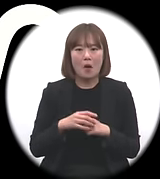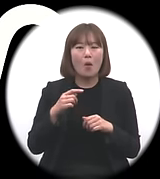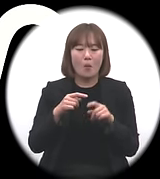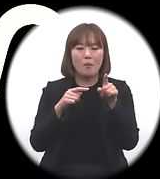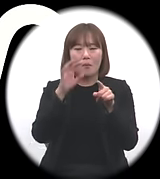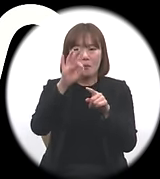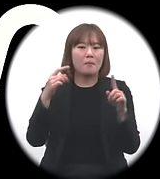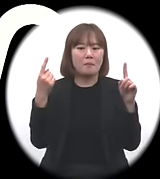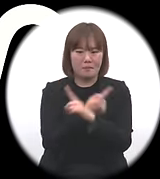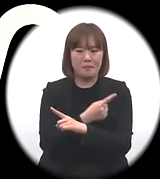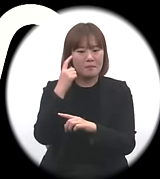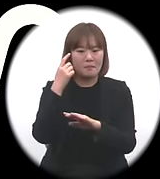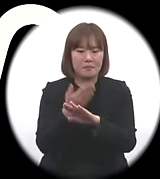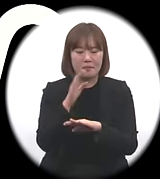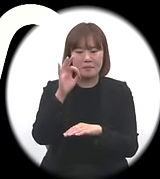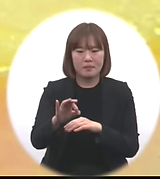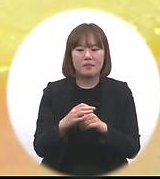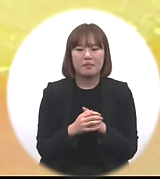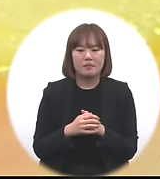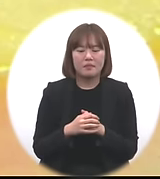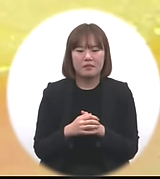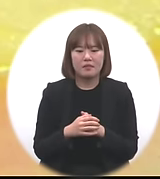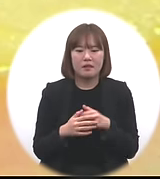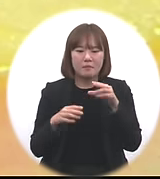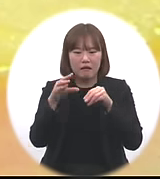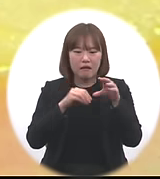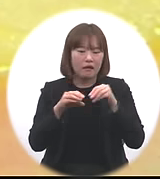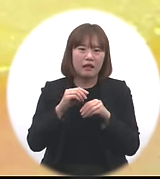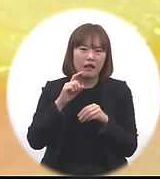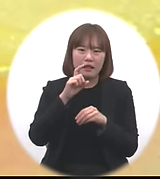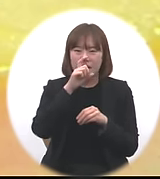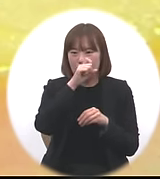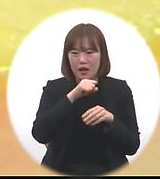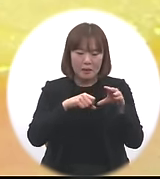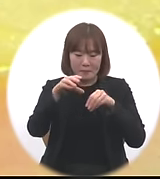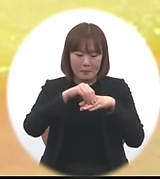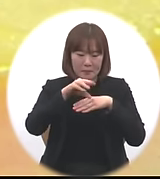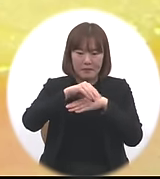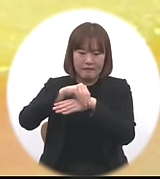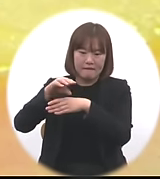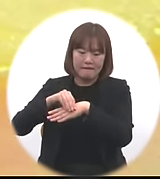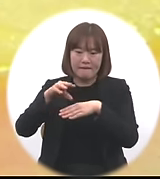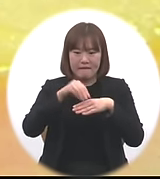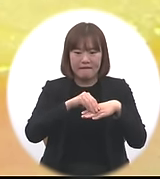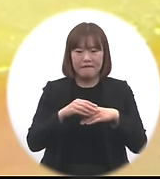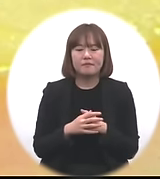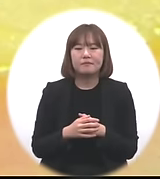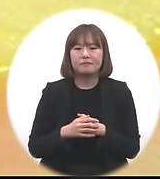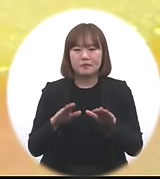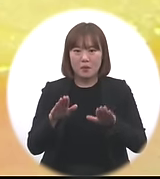이제 이분은 인생이 달라졌어요 그럽니다. 반대쪽도 보겠습니다. 반대쪽에 보시면 지저분한 거 막 붙어있고 저기에 때웠던 게 빠진 것도